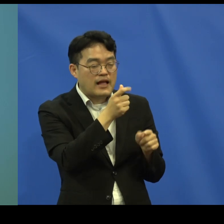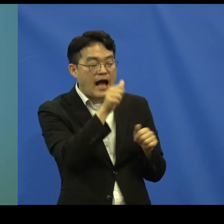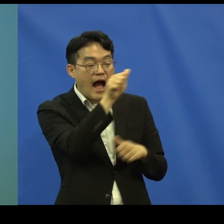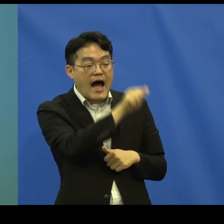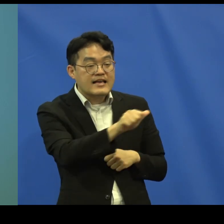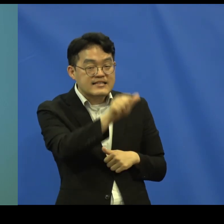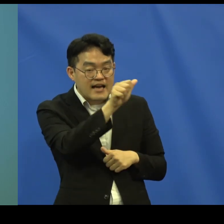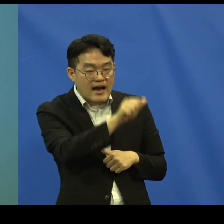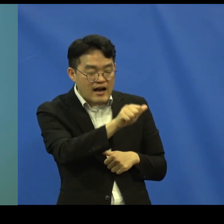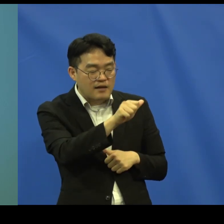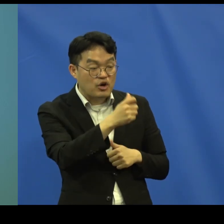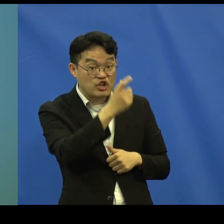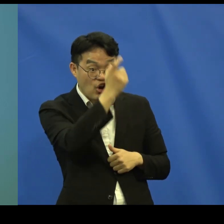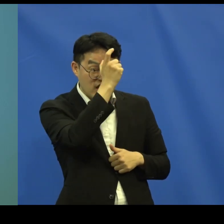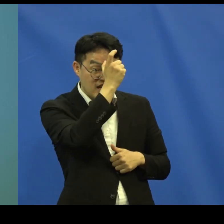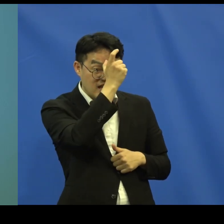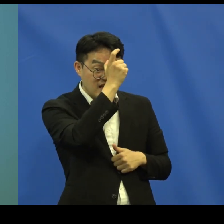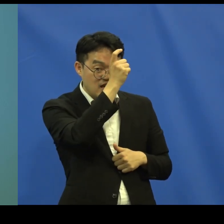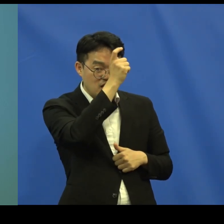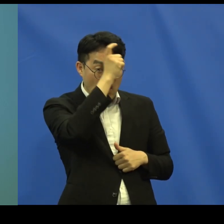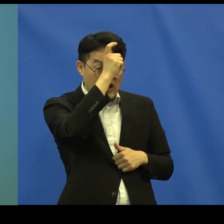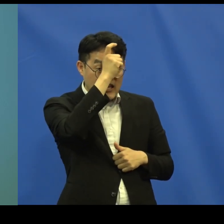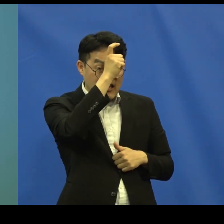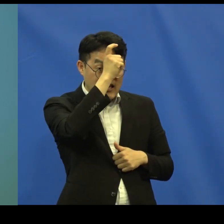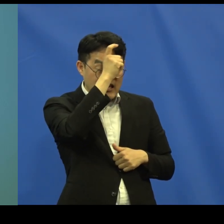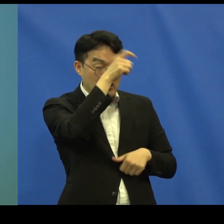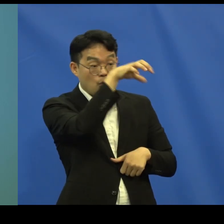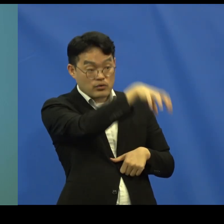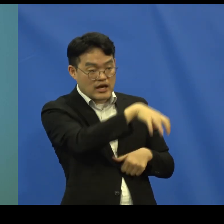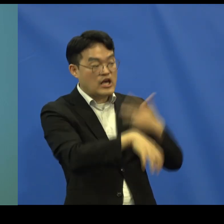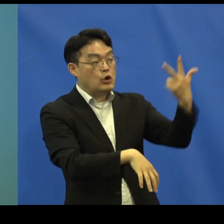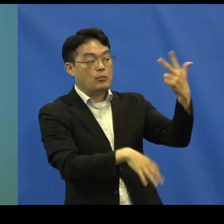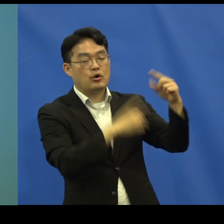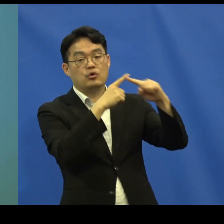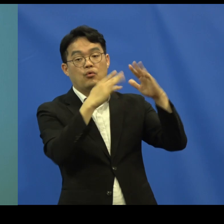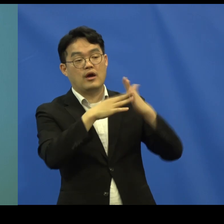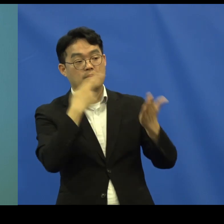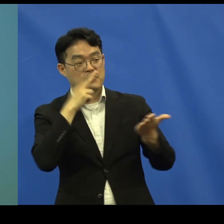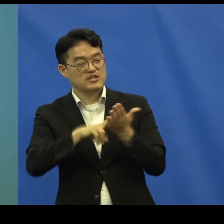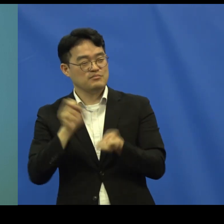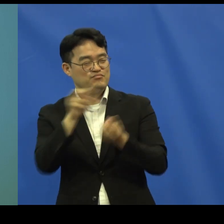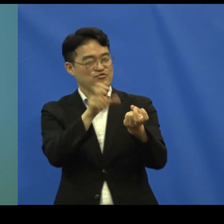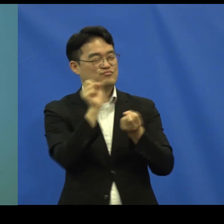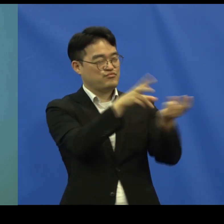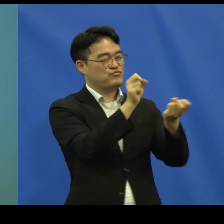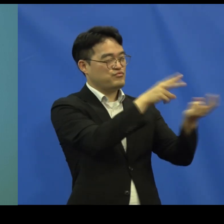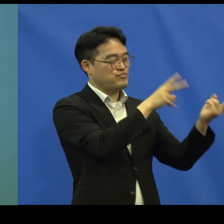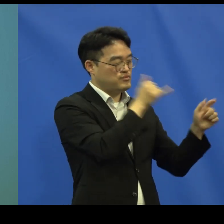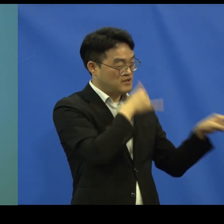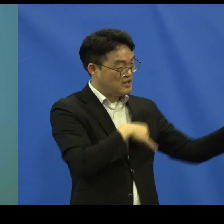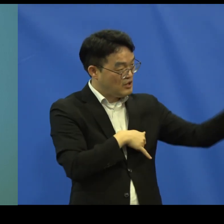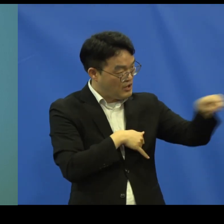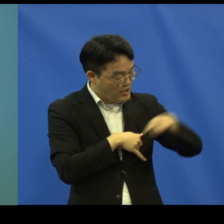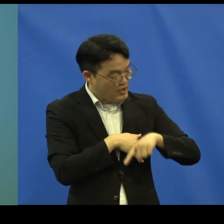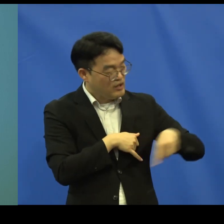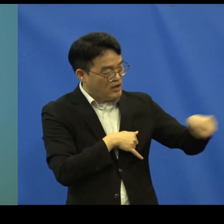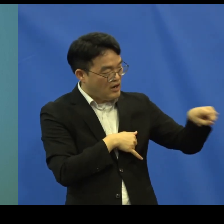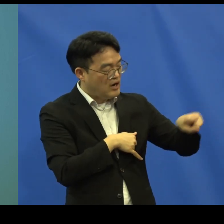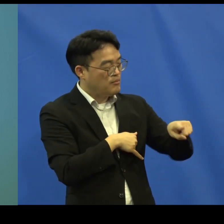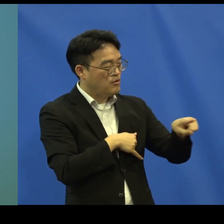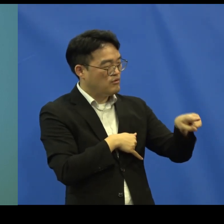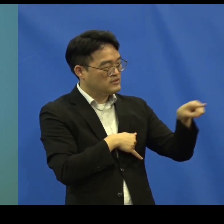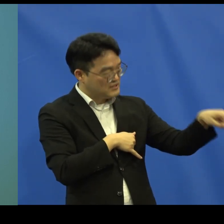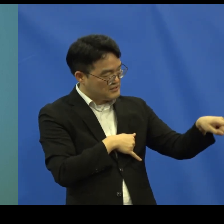필라델피아 교회가 괜찮은 교회였지만 많은 교회들은 문제가 많은 교회였다는 걸 우리가 발견하게 되죠. 지상의